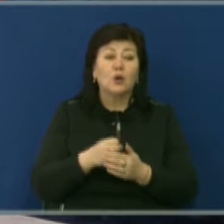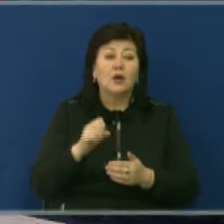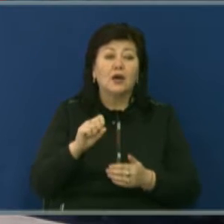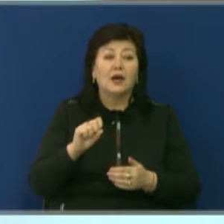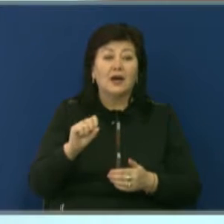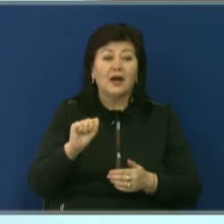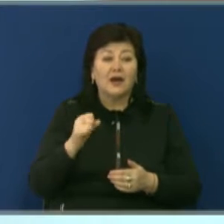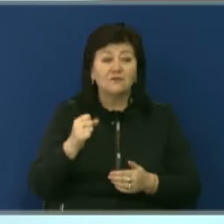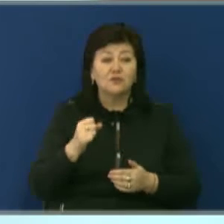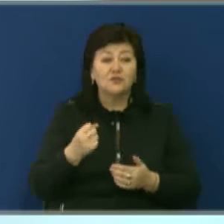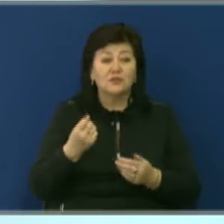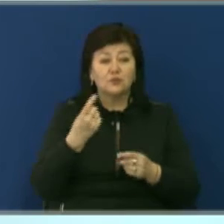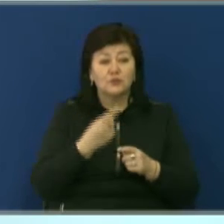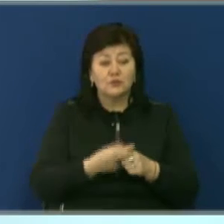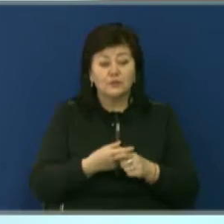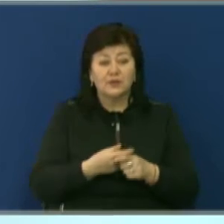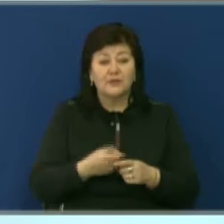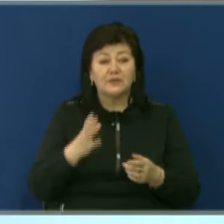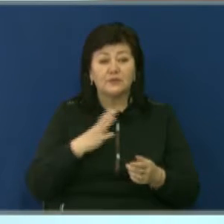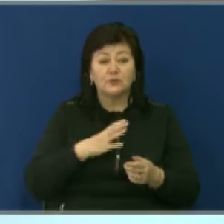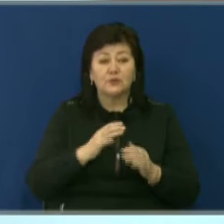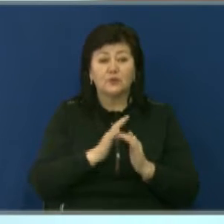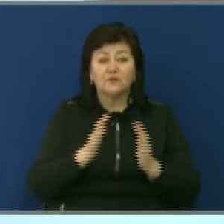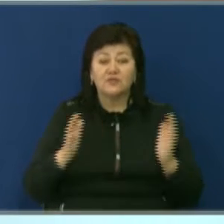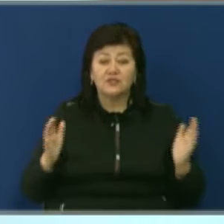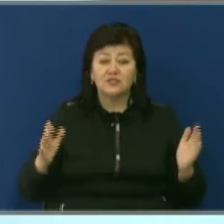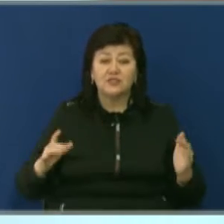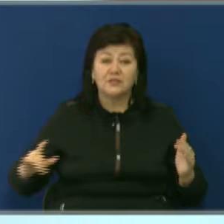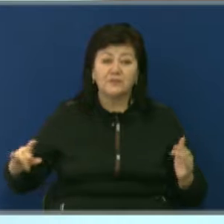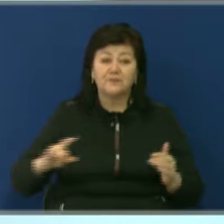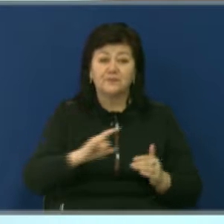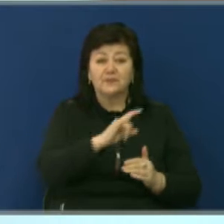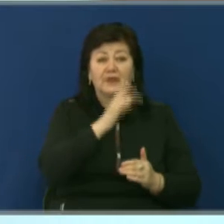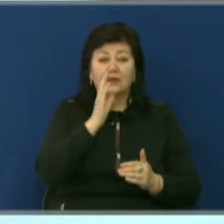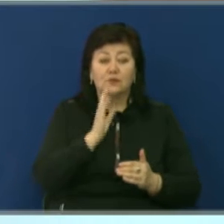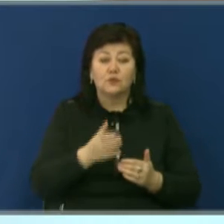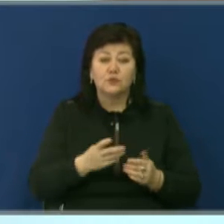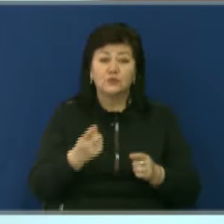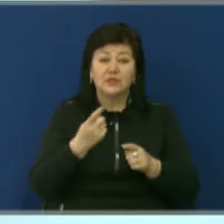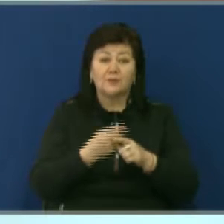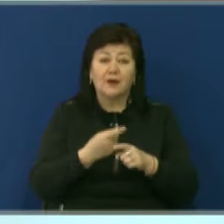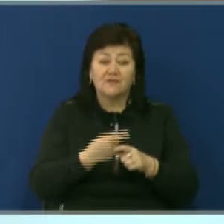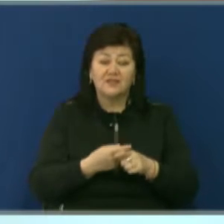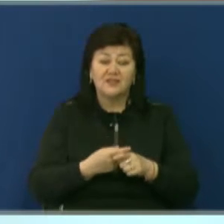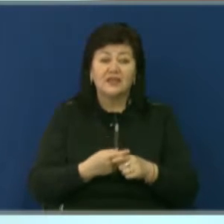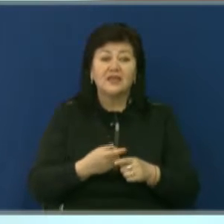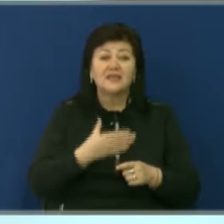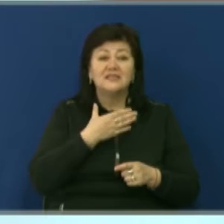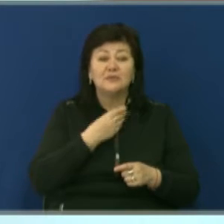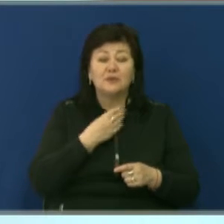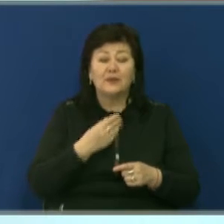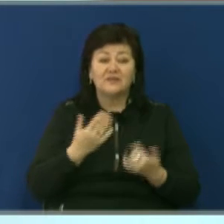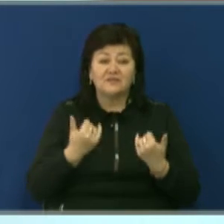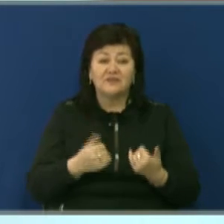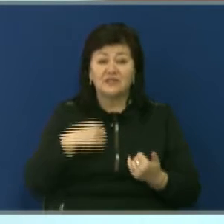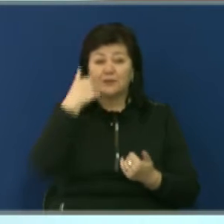бағытталады. Дополнительно мы предусматриваем увеличение рейсов. Біз Семей әуежайынан шығатын рейстер санын ұлғайтамыз. Биылғы